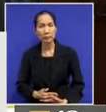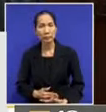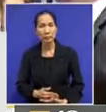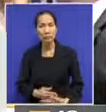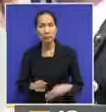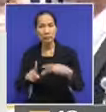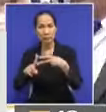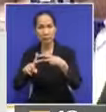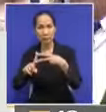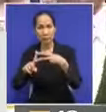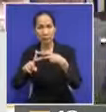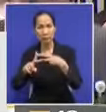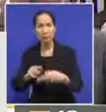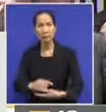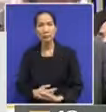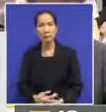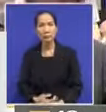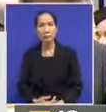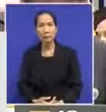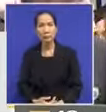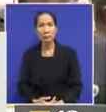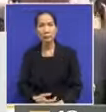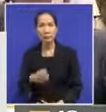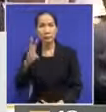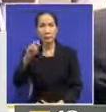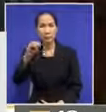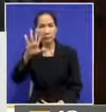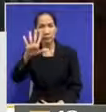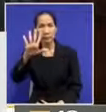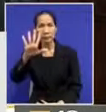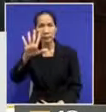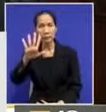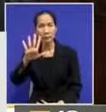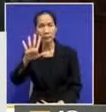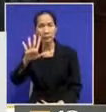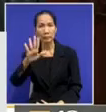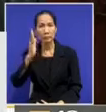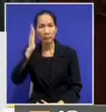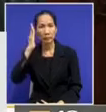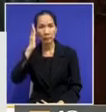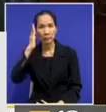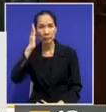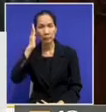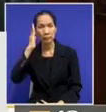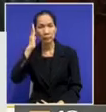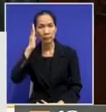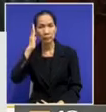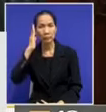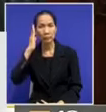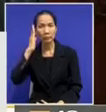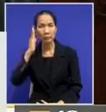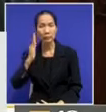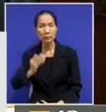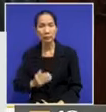นายธนาธรจึงรุ่งเรืองกิจครับ 65นายจรัสฤทธิ์จันท